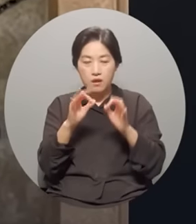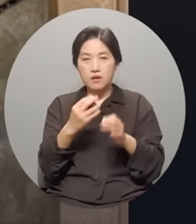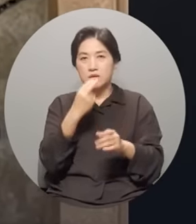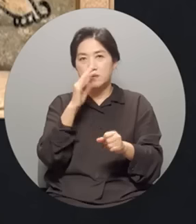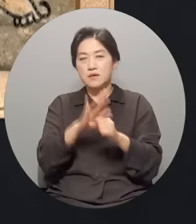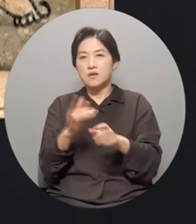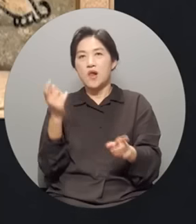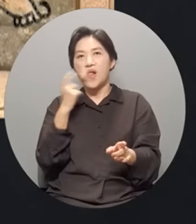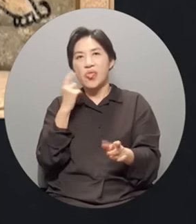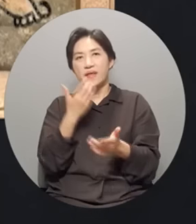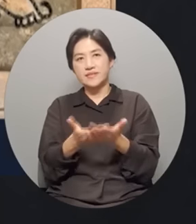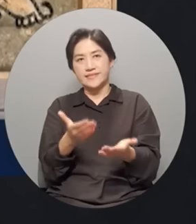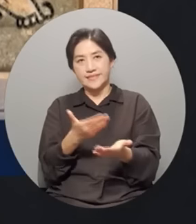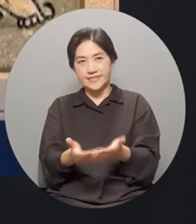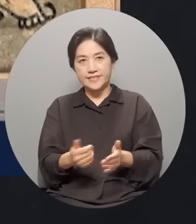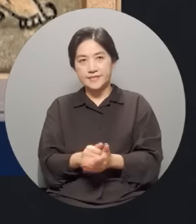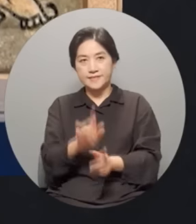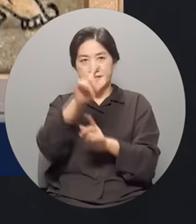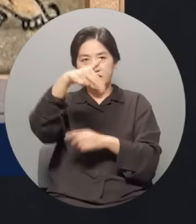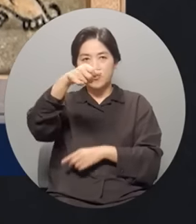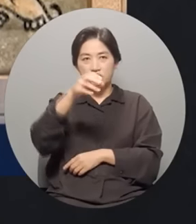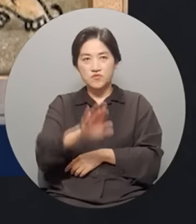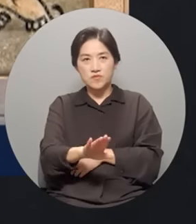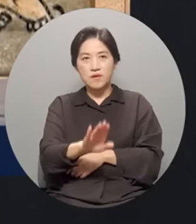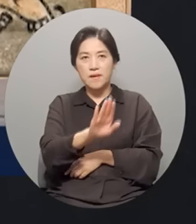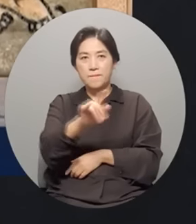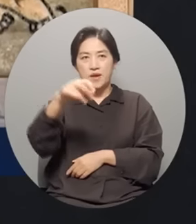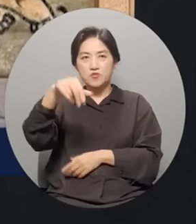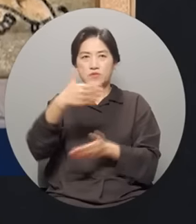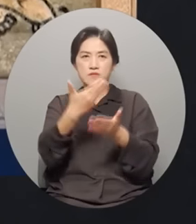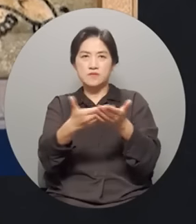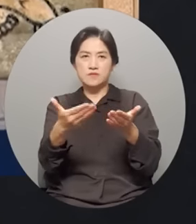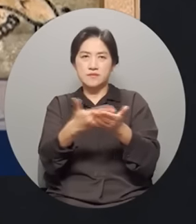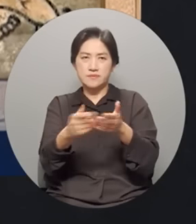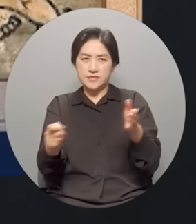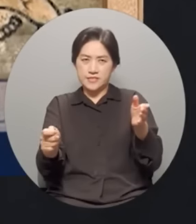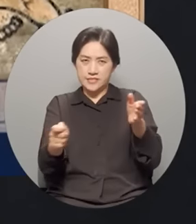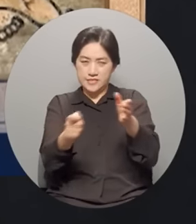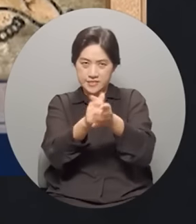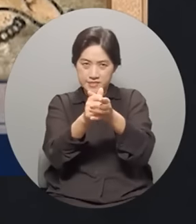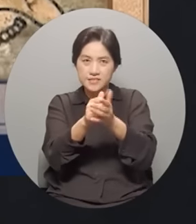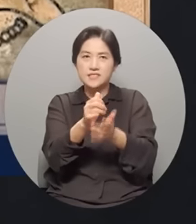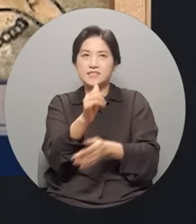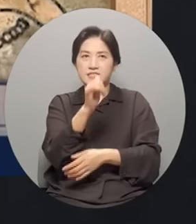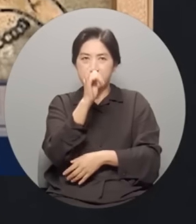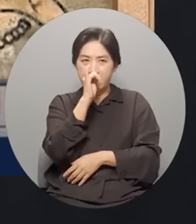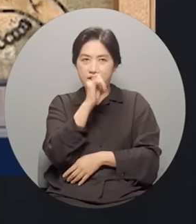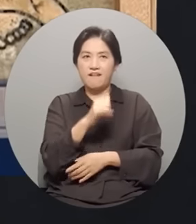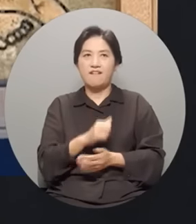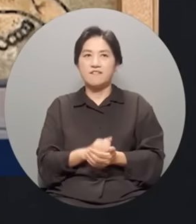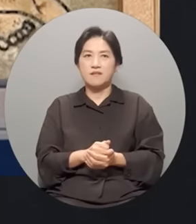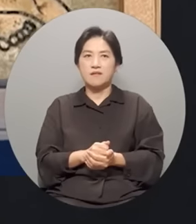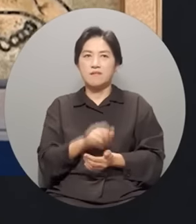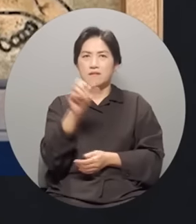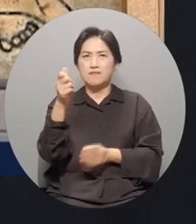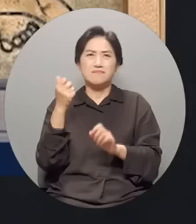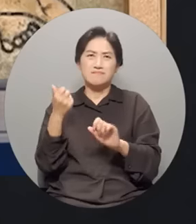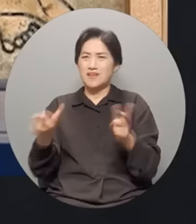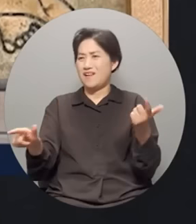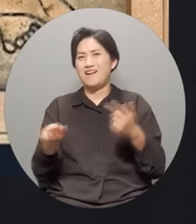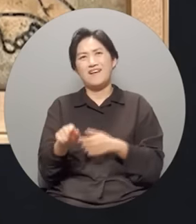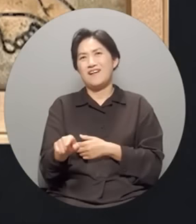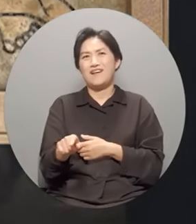있습니다 이중석 박순의 화풍은 아주 독특한 그 특징이 있는데 그거하고 거리가